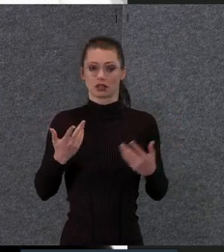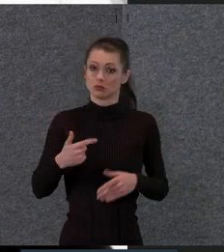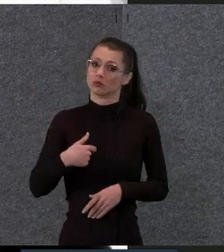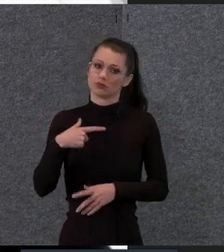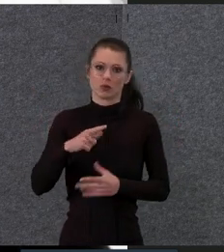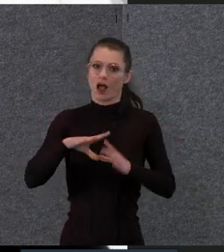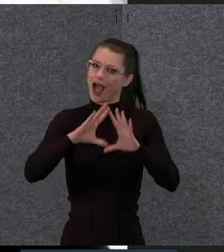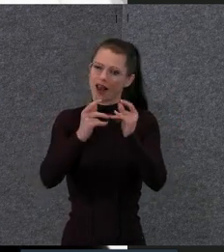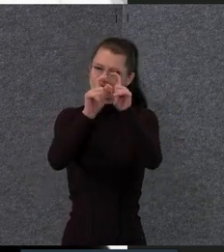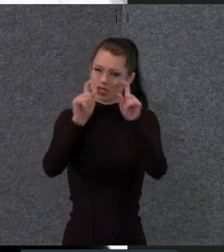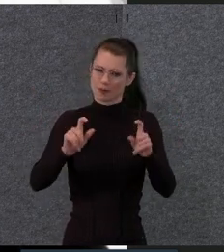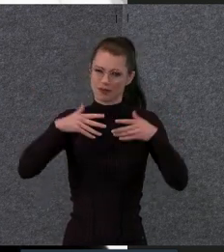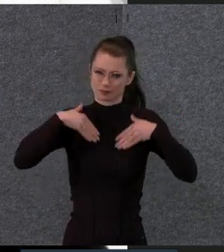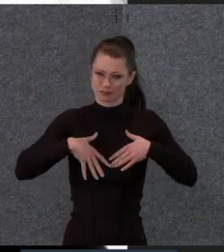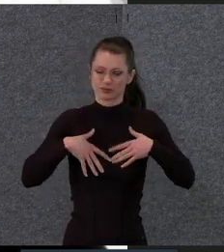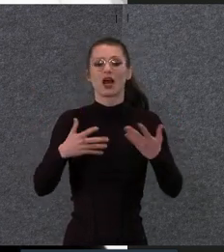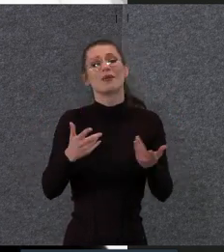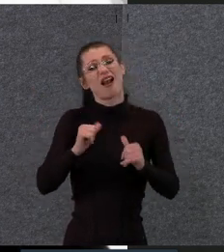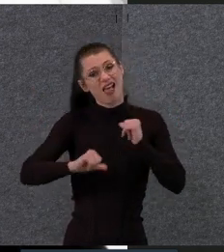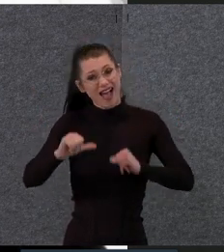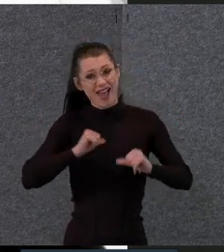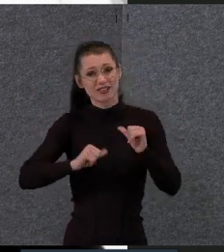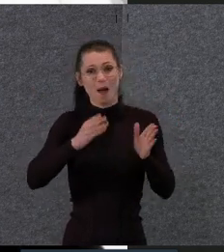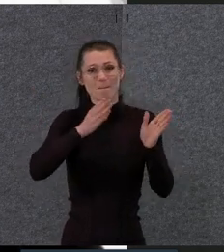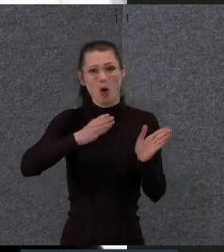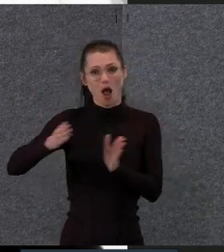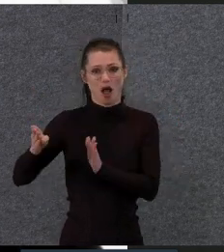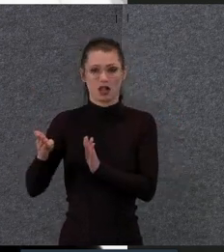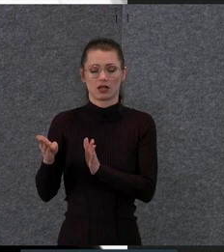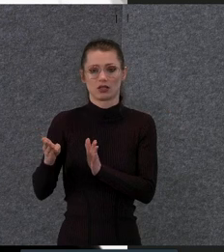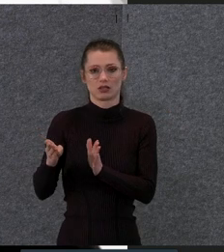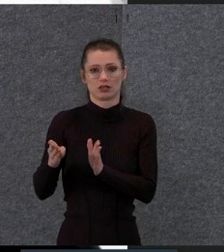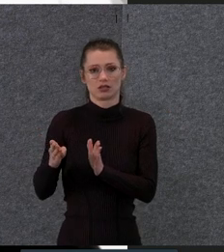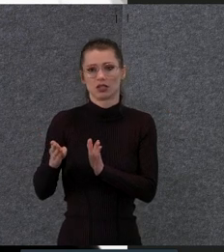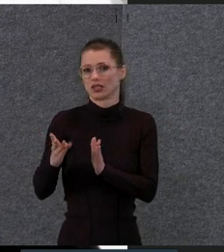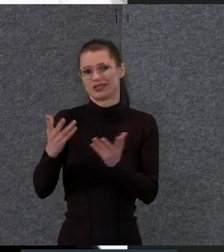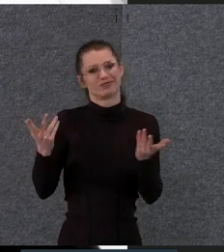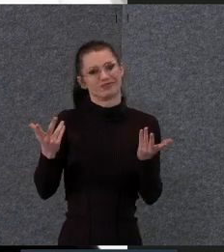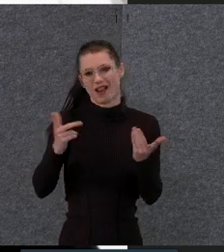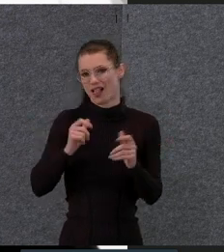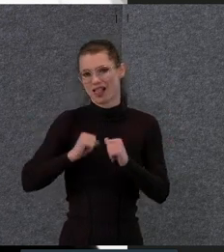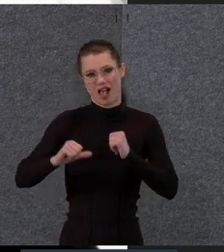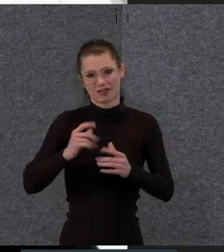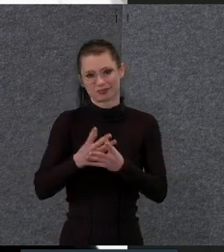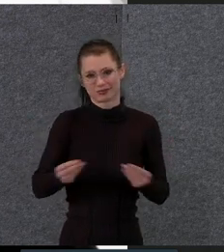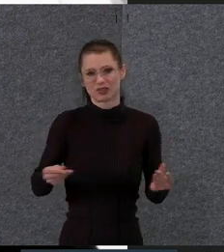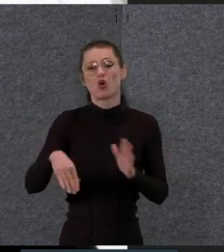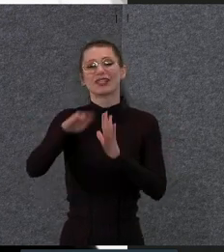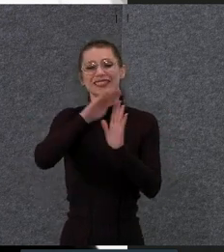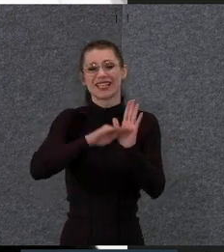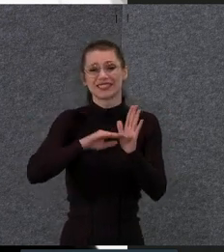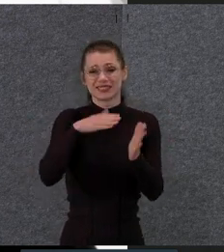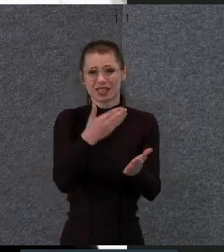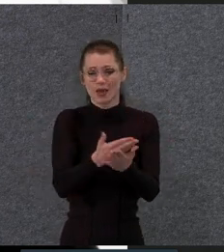gut, aber leider die Moral, wie auch immer, ist hintergeblieben und die Gesetzgeber